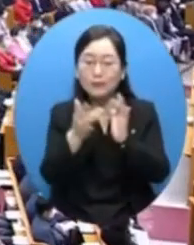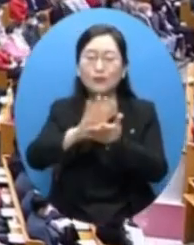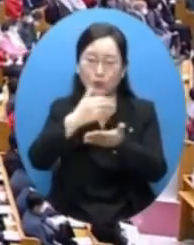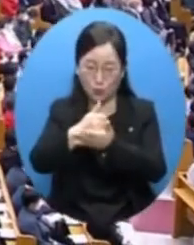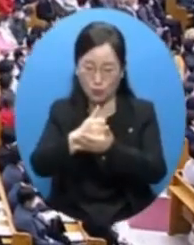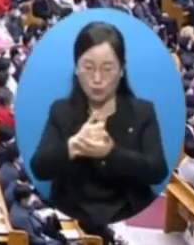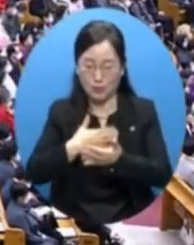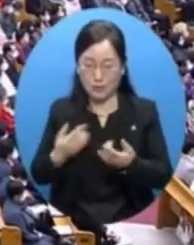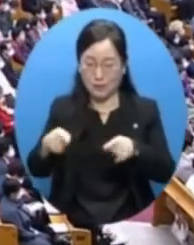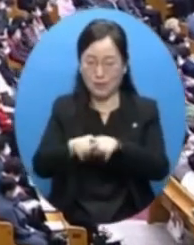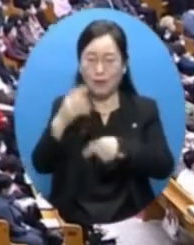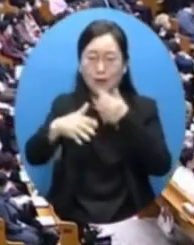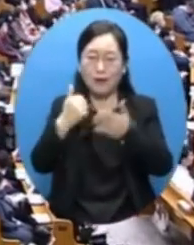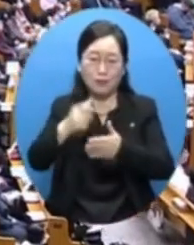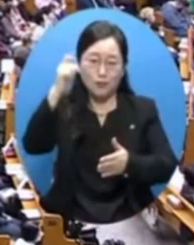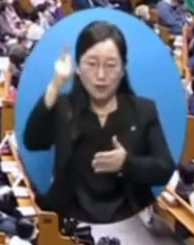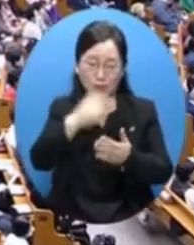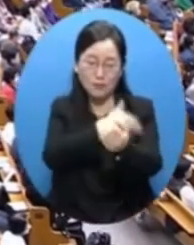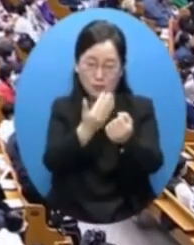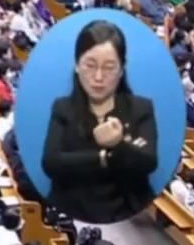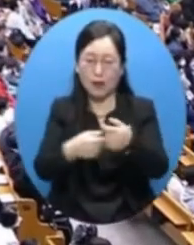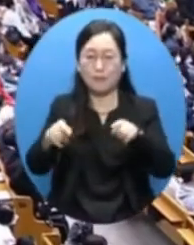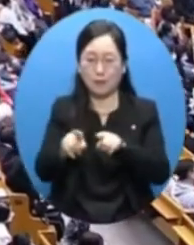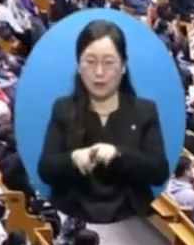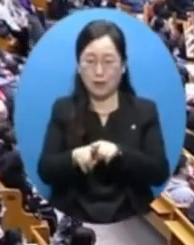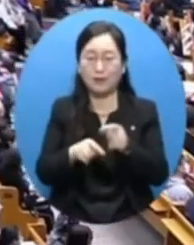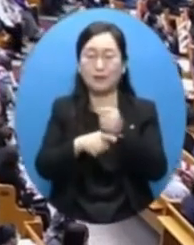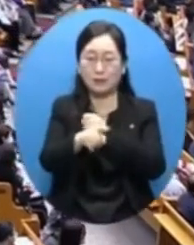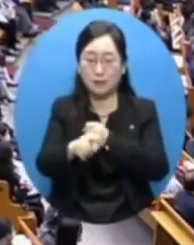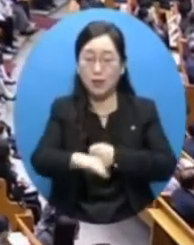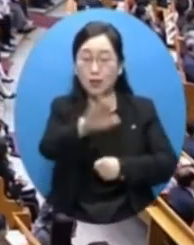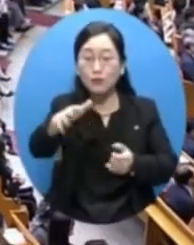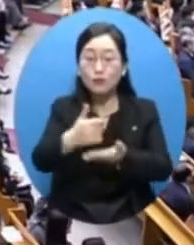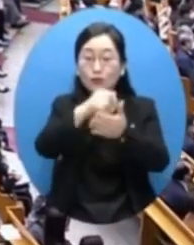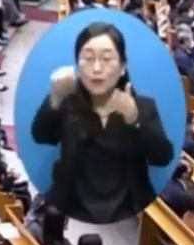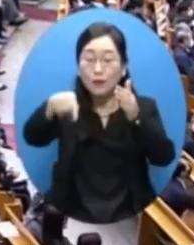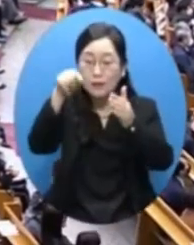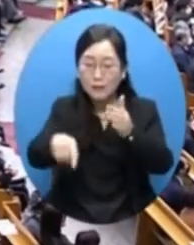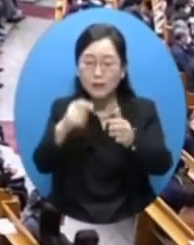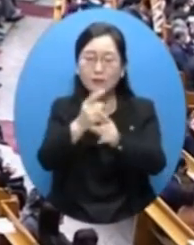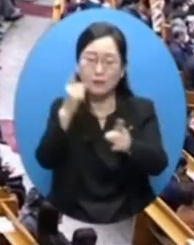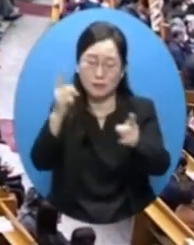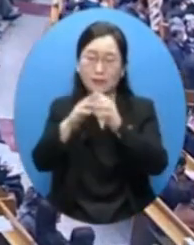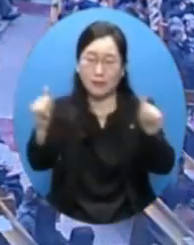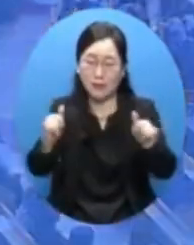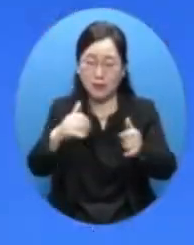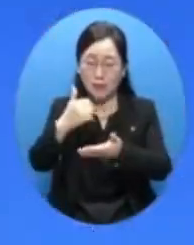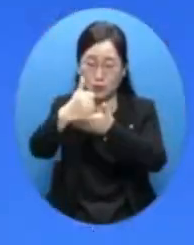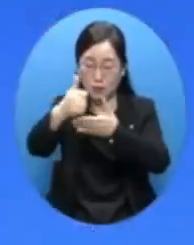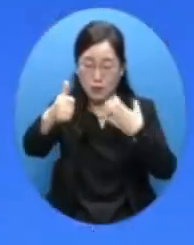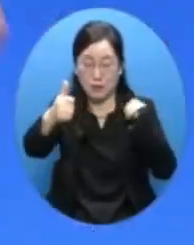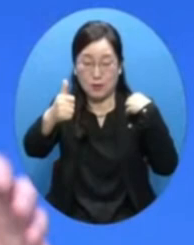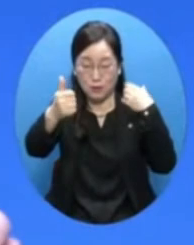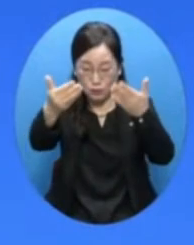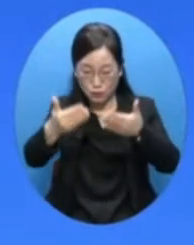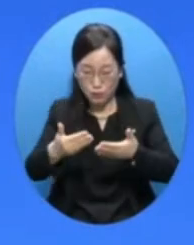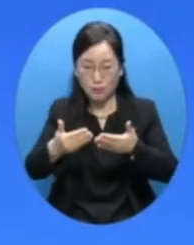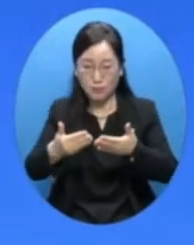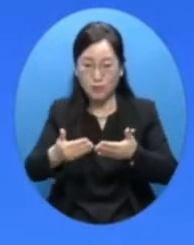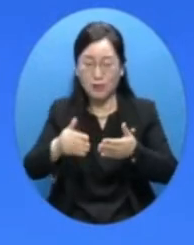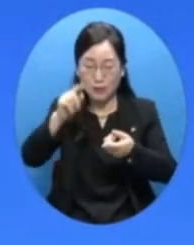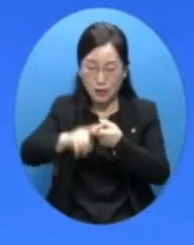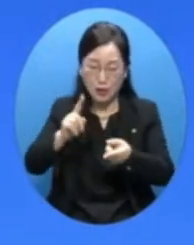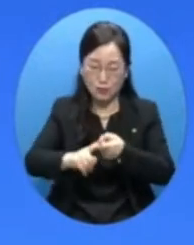능력이 나와 함께하고 있는 것입니다. 그러므로 우리는 주님 앞에서 승리자로서 주 앞에 가는 그날까지 맡긴 사명 감당하며 주님의 일에